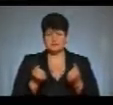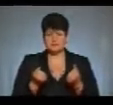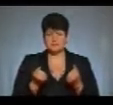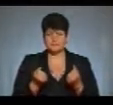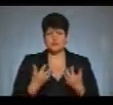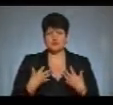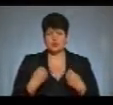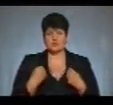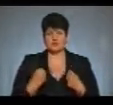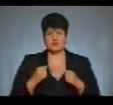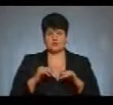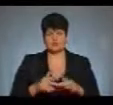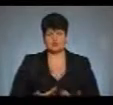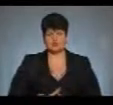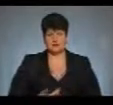життя.